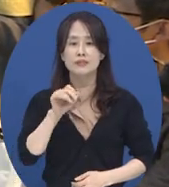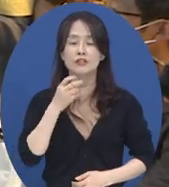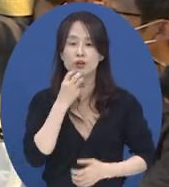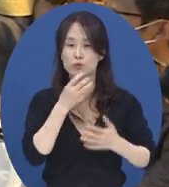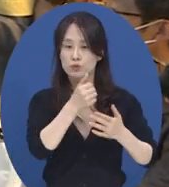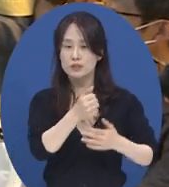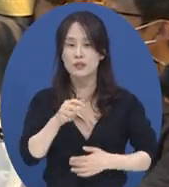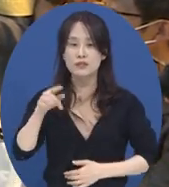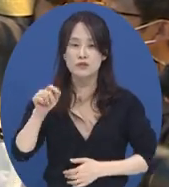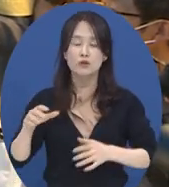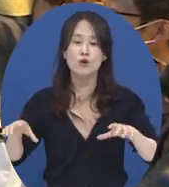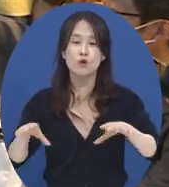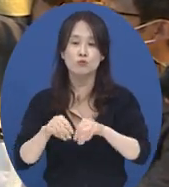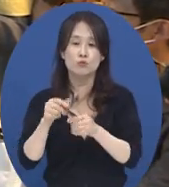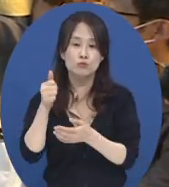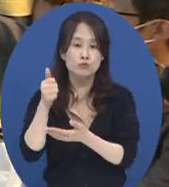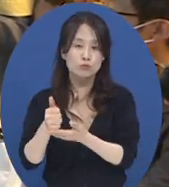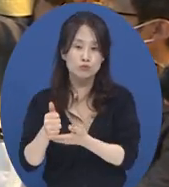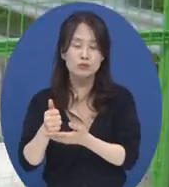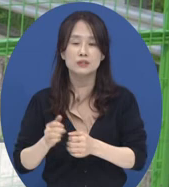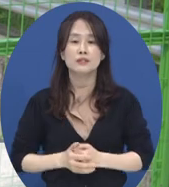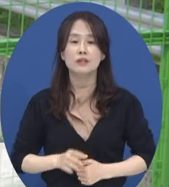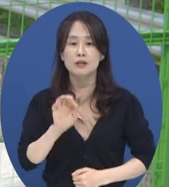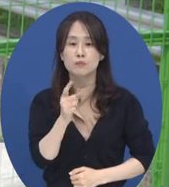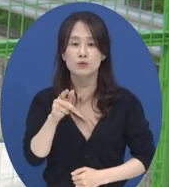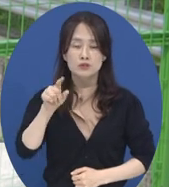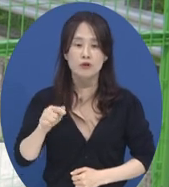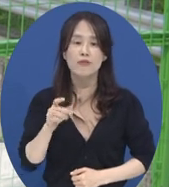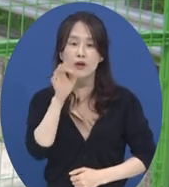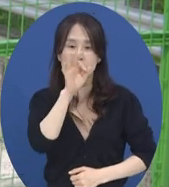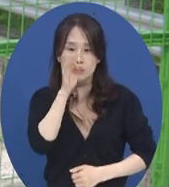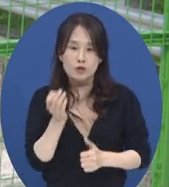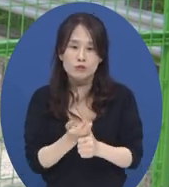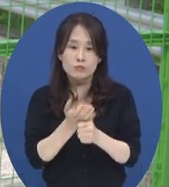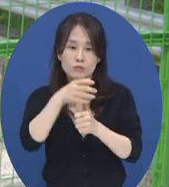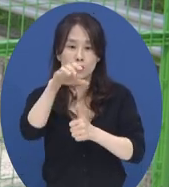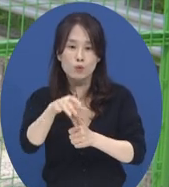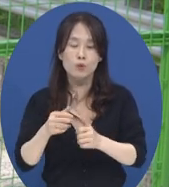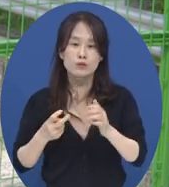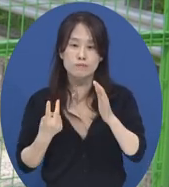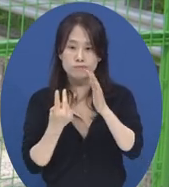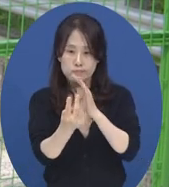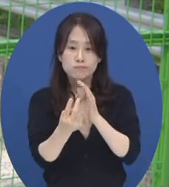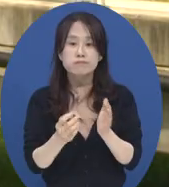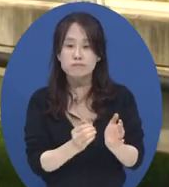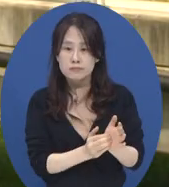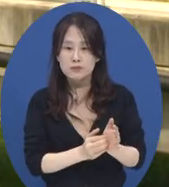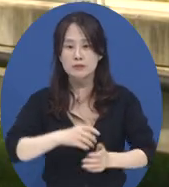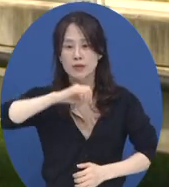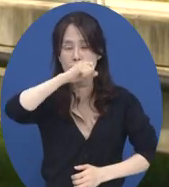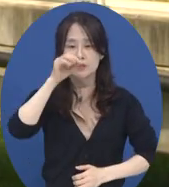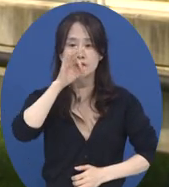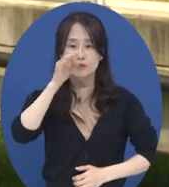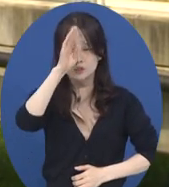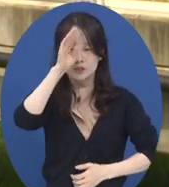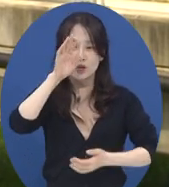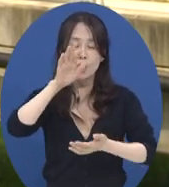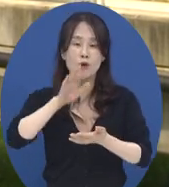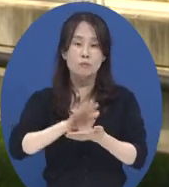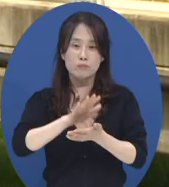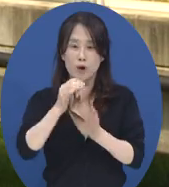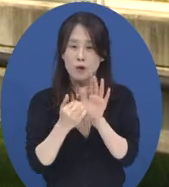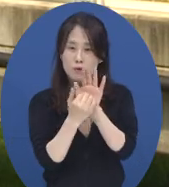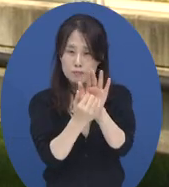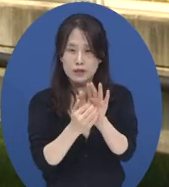이재명 경기도지사와 정세균 국무총리가 포천 양돈 밀집 사육단지를 방문했습니다. 아프리카 돼지열병